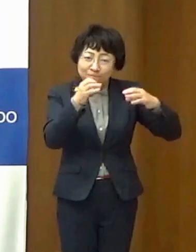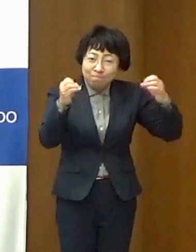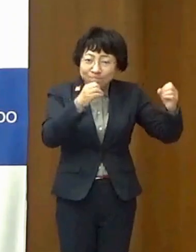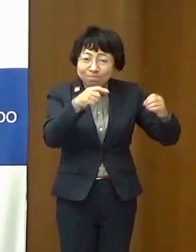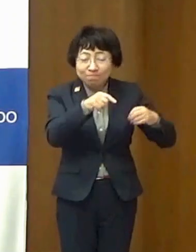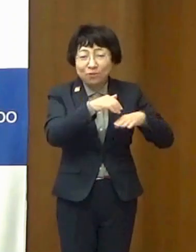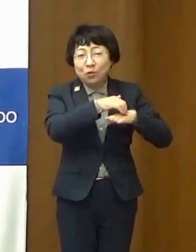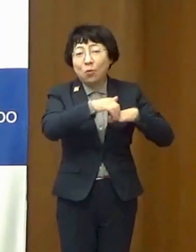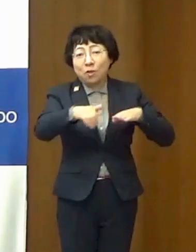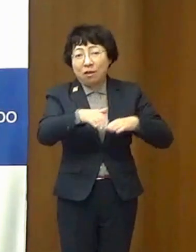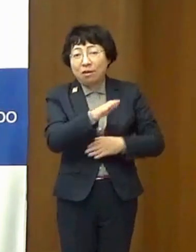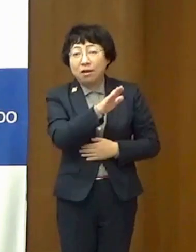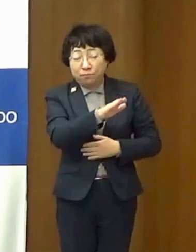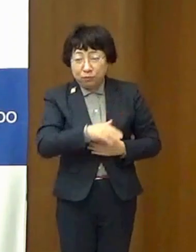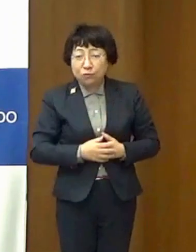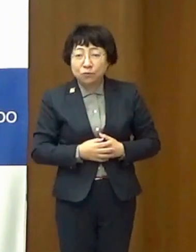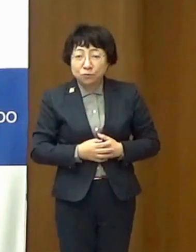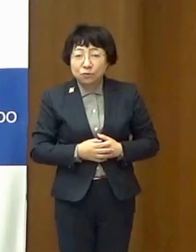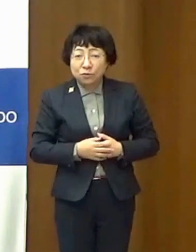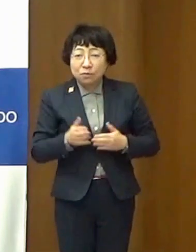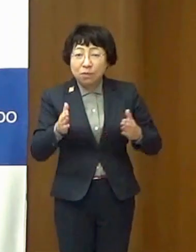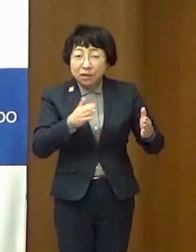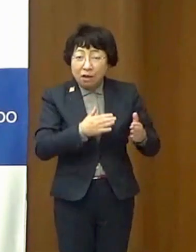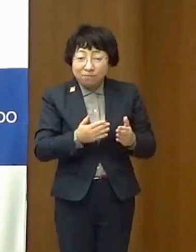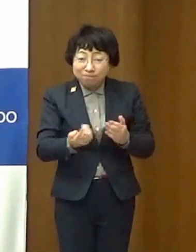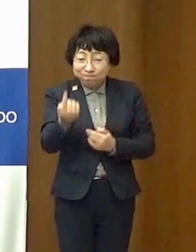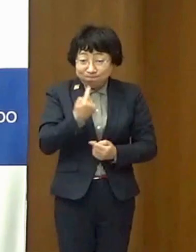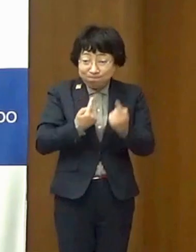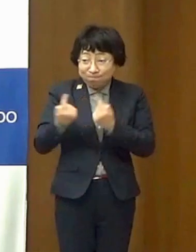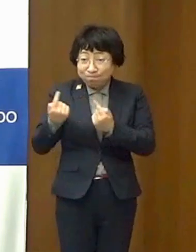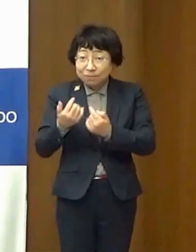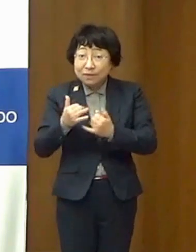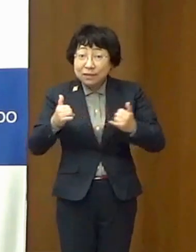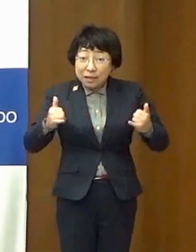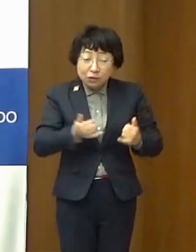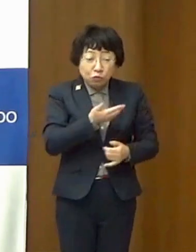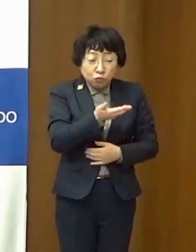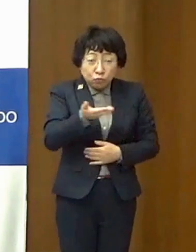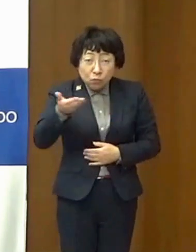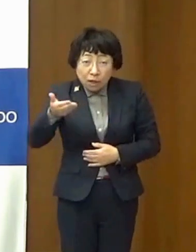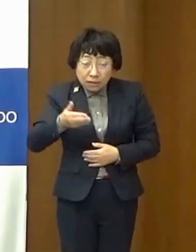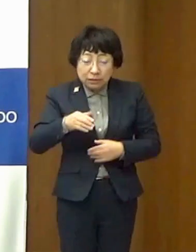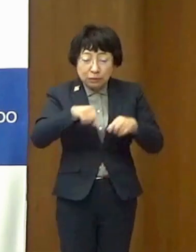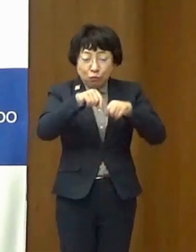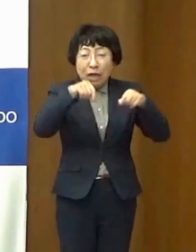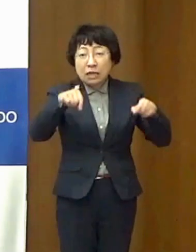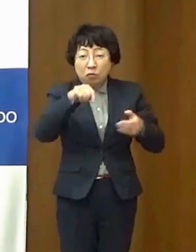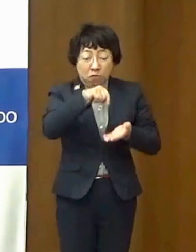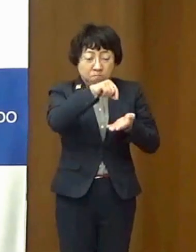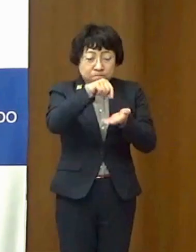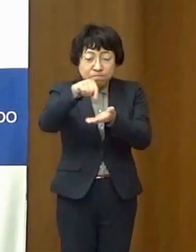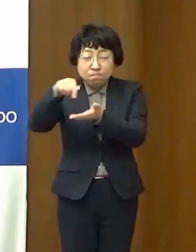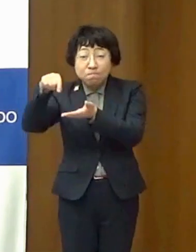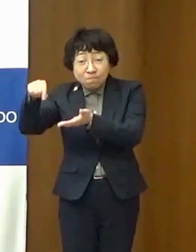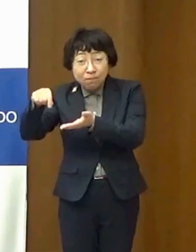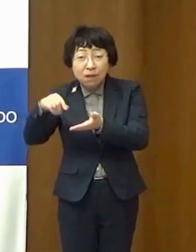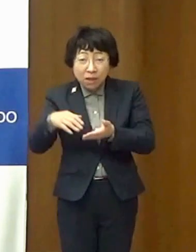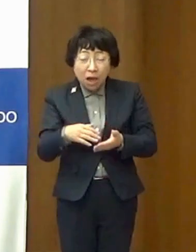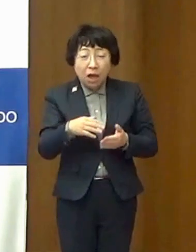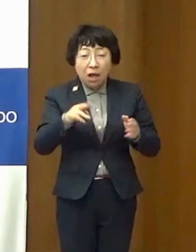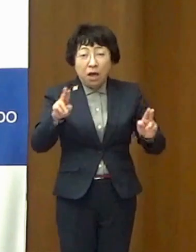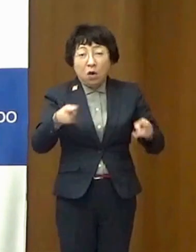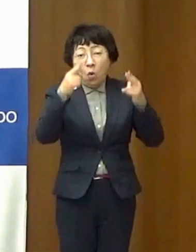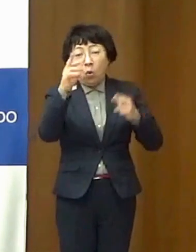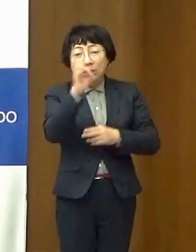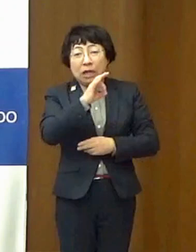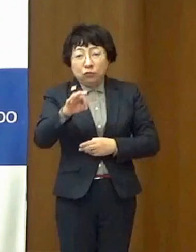されています。また先着による来場者プレゼント、こちらを行いますほか、オリジナルグッズが当たる